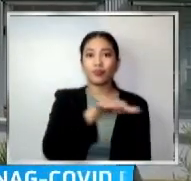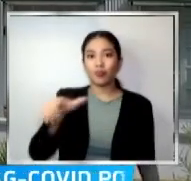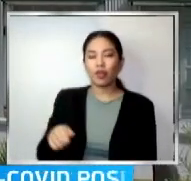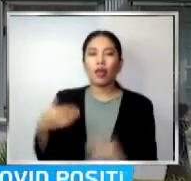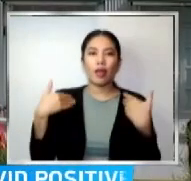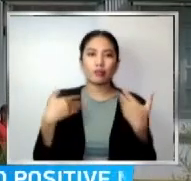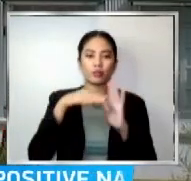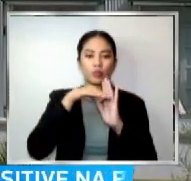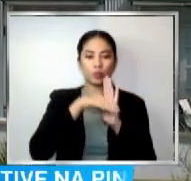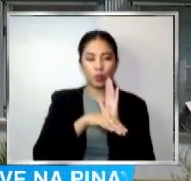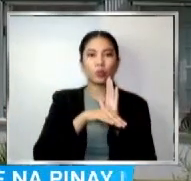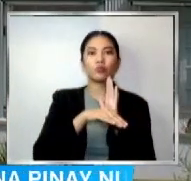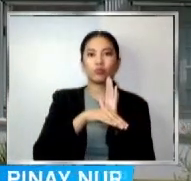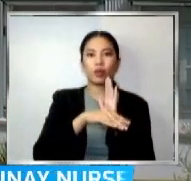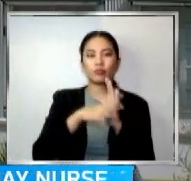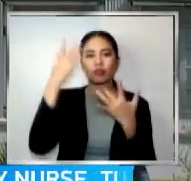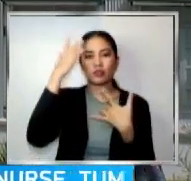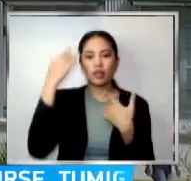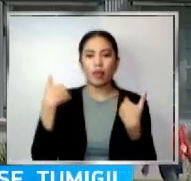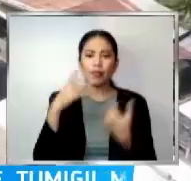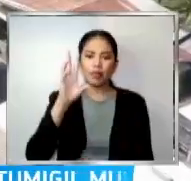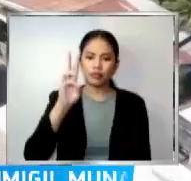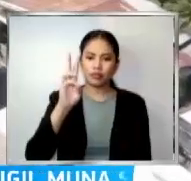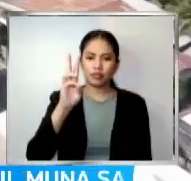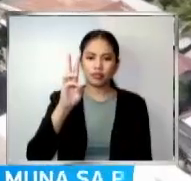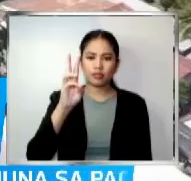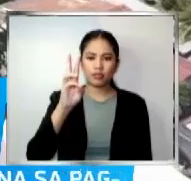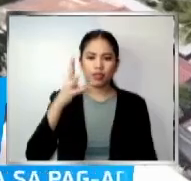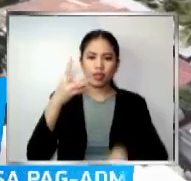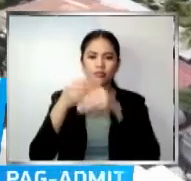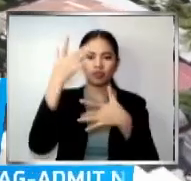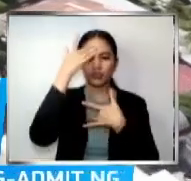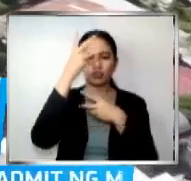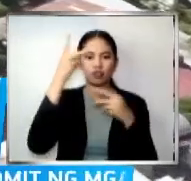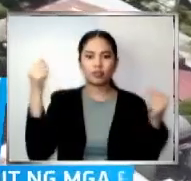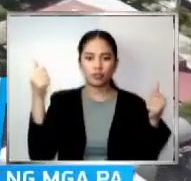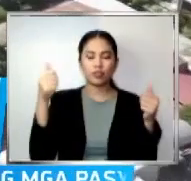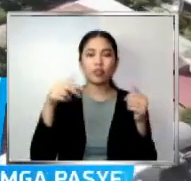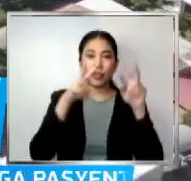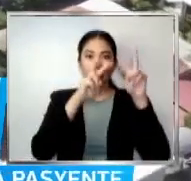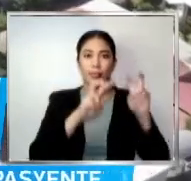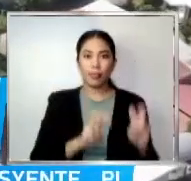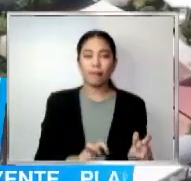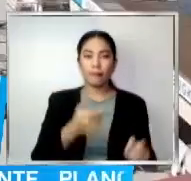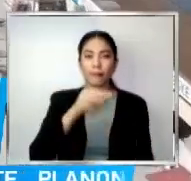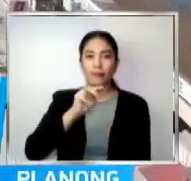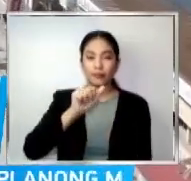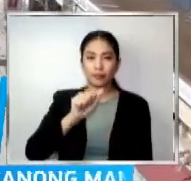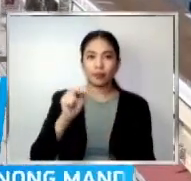panibagong kaso, 6 naman ang nadagdag sa mga gumaling na. Base sa pagsusuri ng GMA News Research sa datos ng